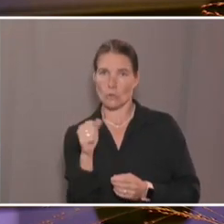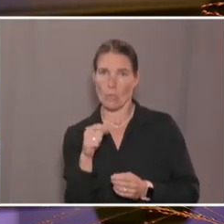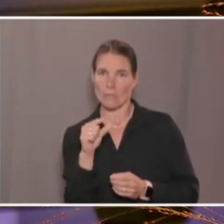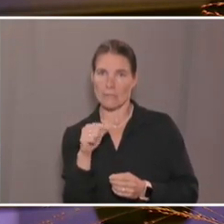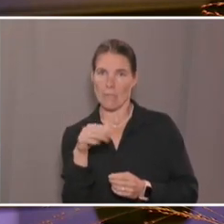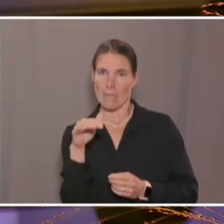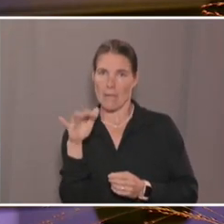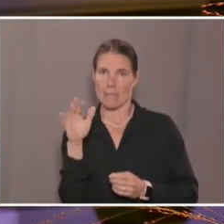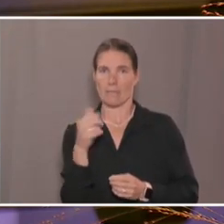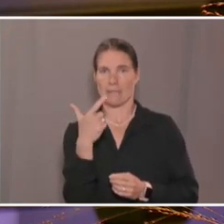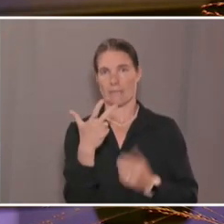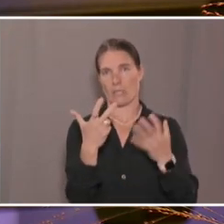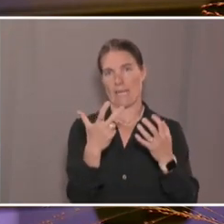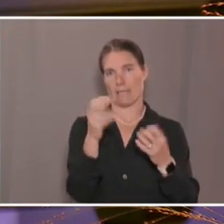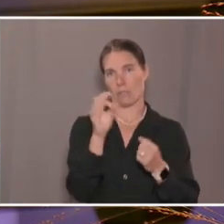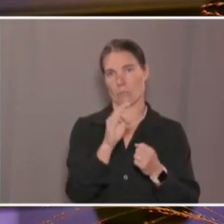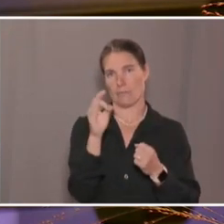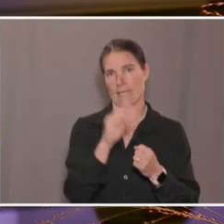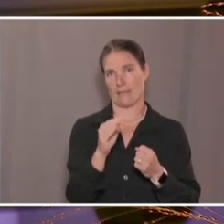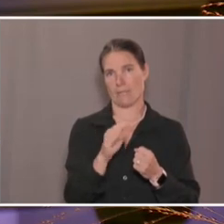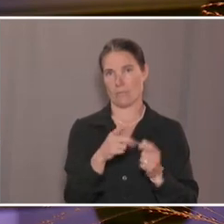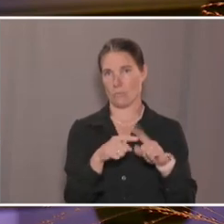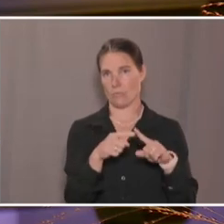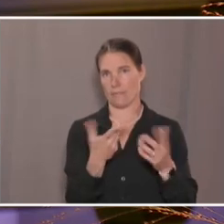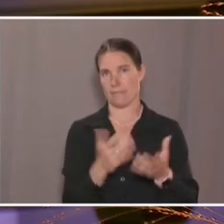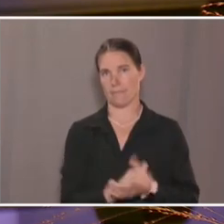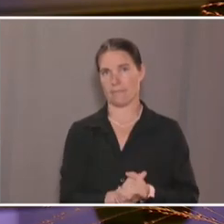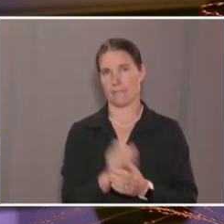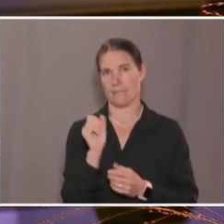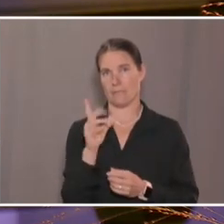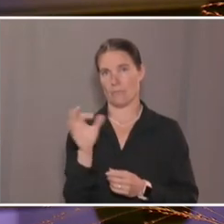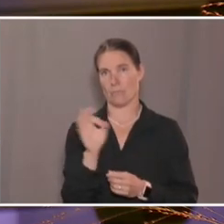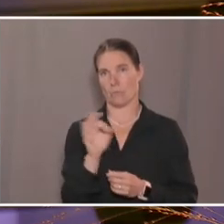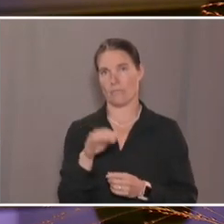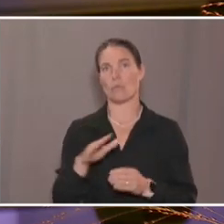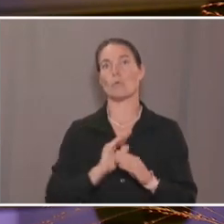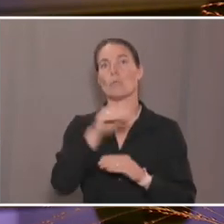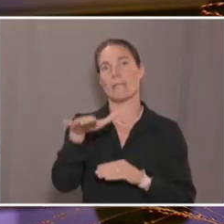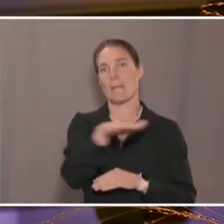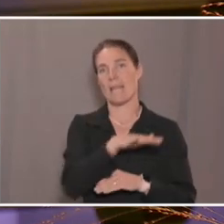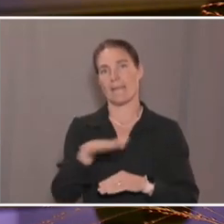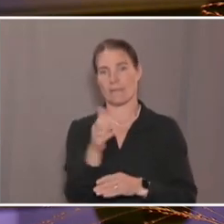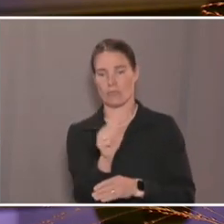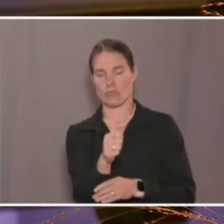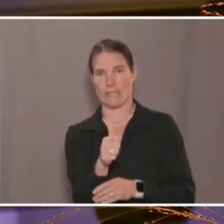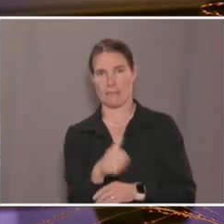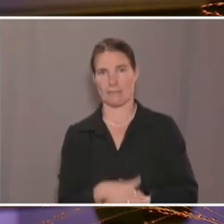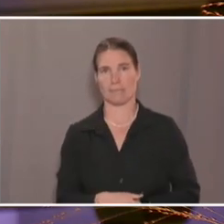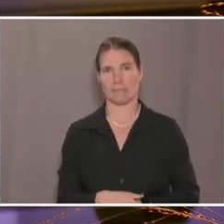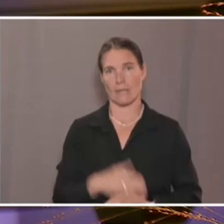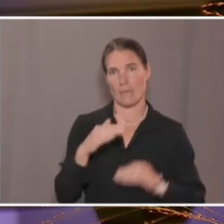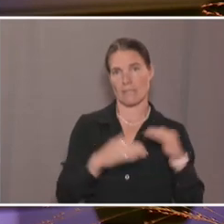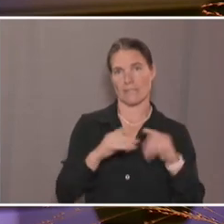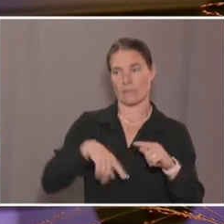waren bei 82,2, aber auch das war damals 12% über dem Landesschnitt. Und unser Land steht schon ziemlich gut da im Vergleich zu den